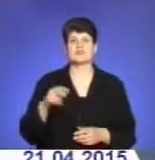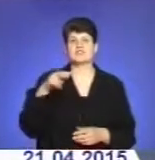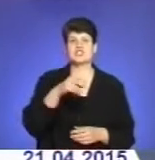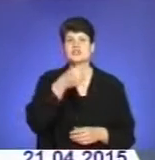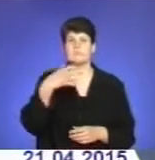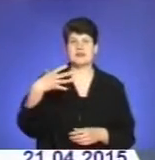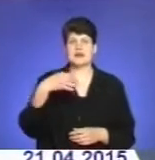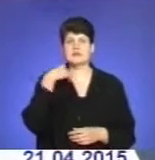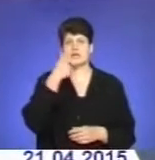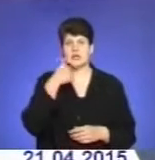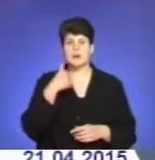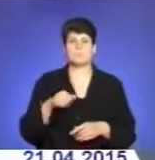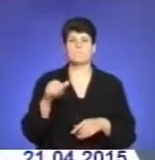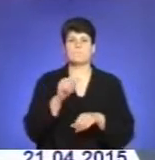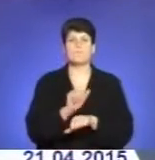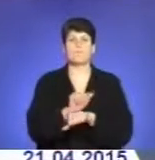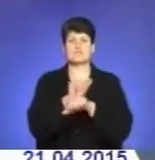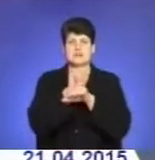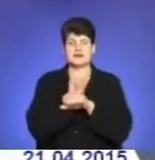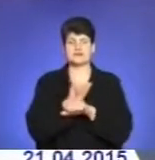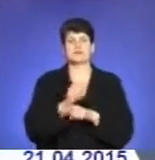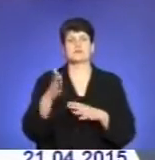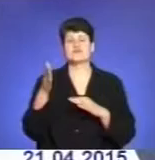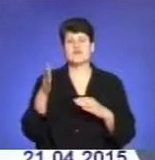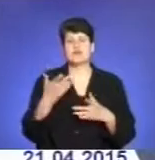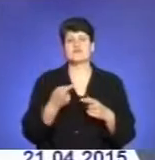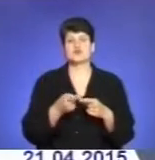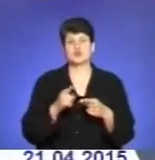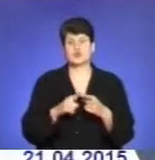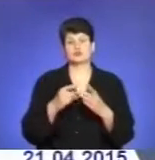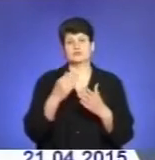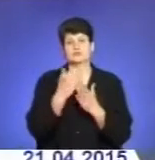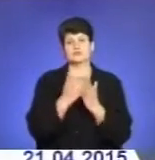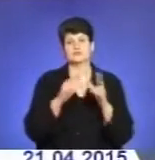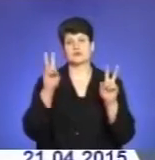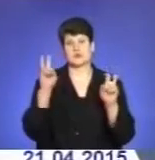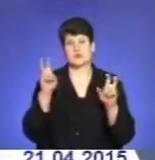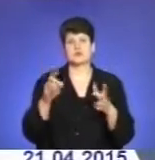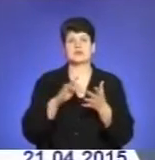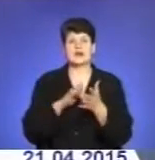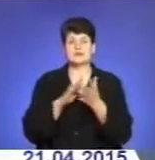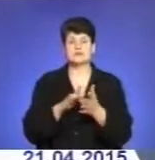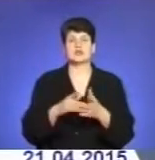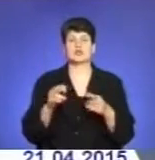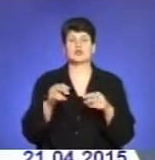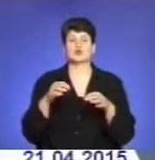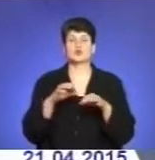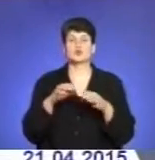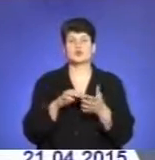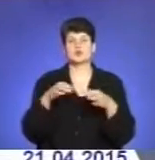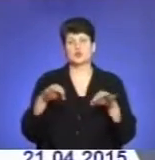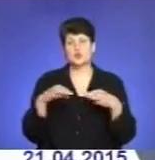2015 рік повстанської звитяги. У цьому контексті Департамент розвитку інфраструктури, транспорту і туризму Тернопільської обласної державної